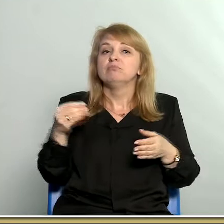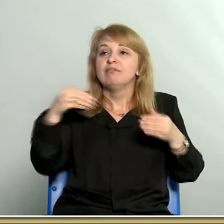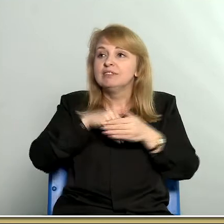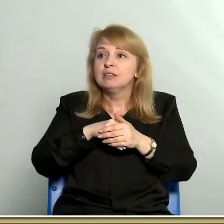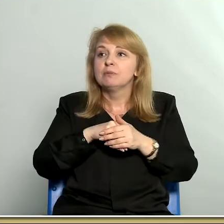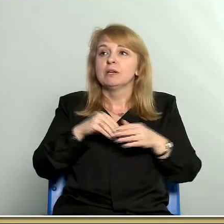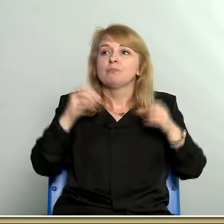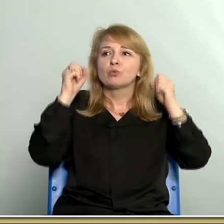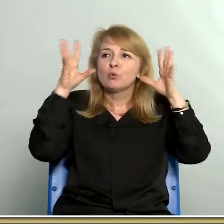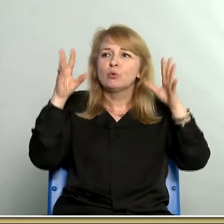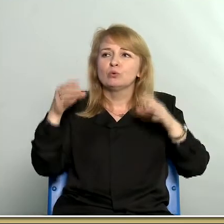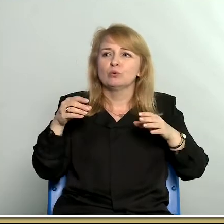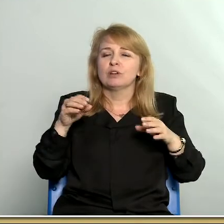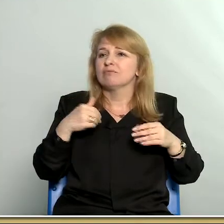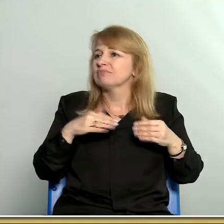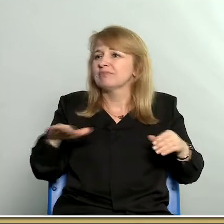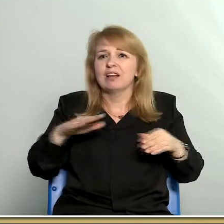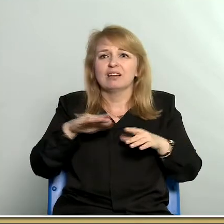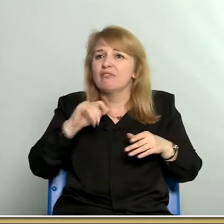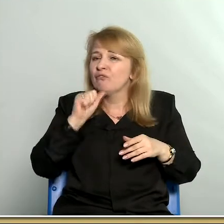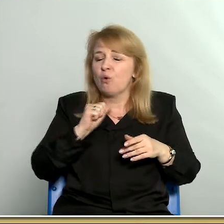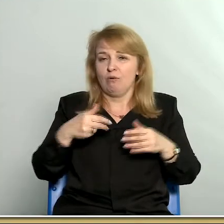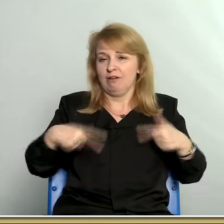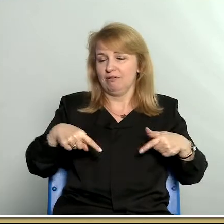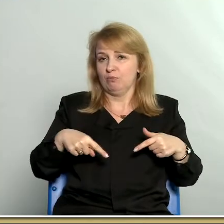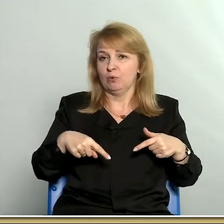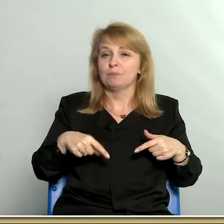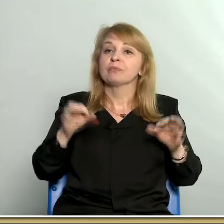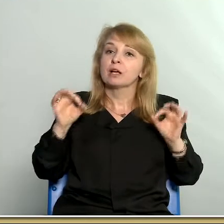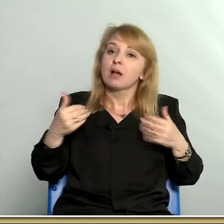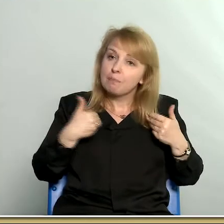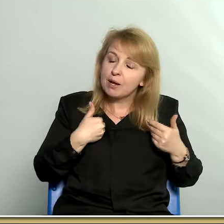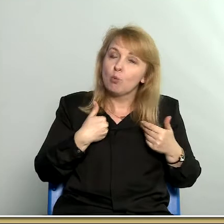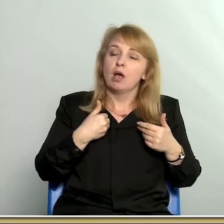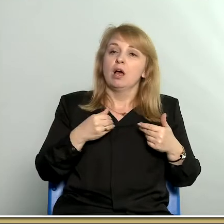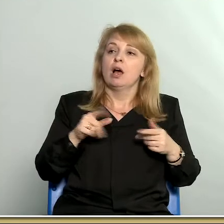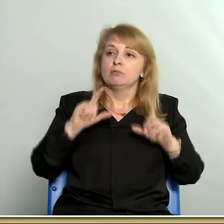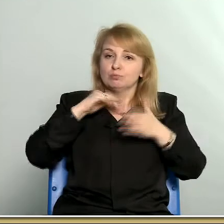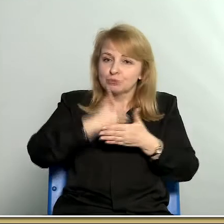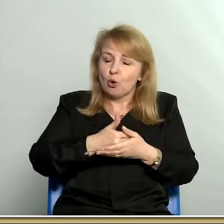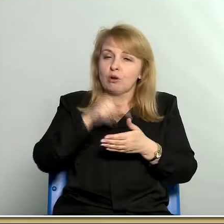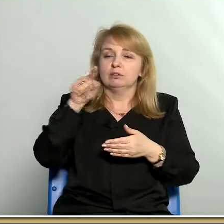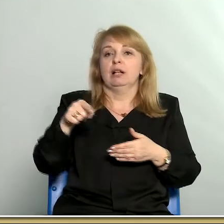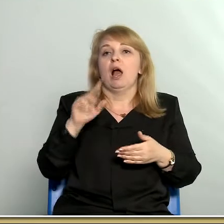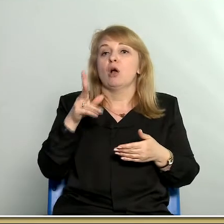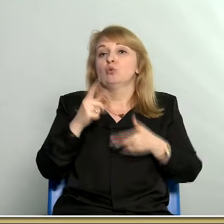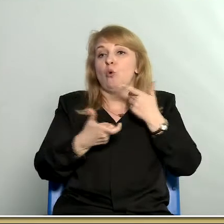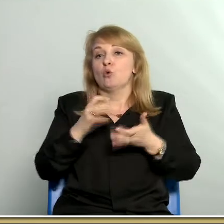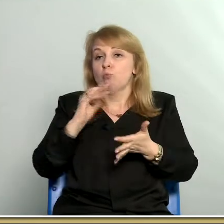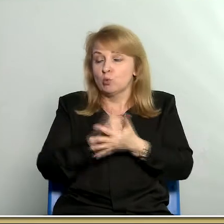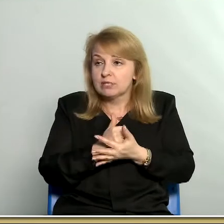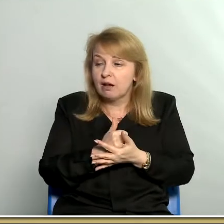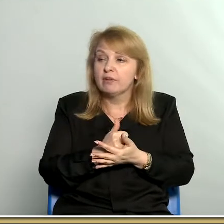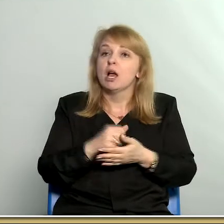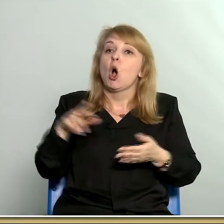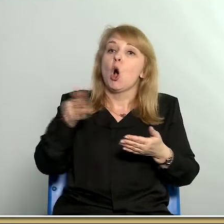kulturowego. No i oczywiście uruchomiły się głosy, które przekonały ostatecznie tych, którzy tworzyli ustawodawstwo i